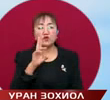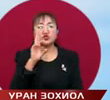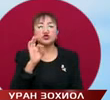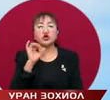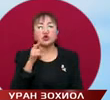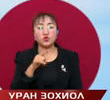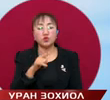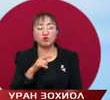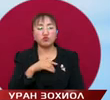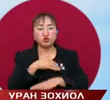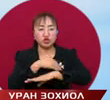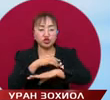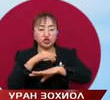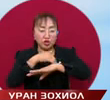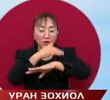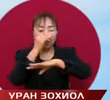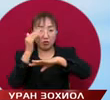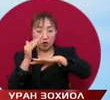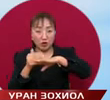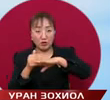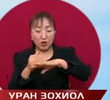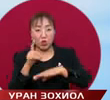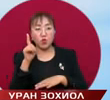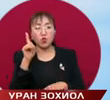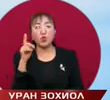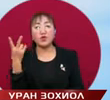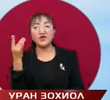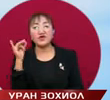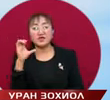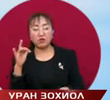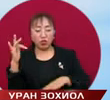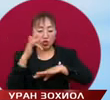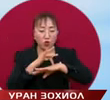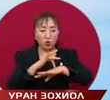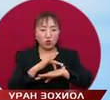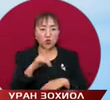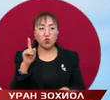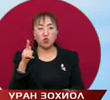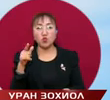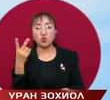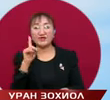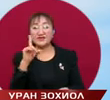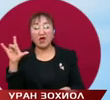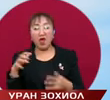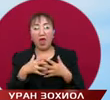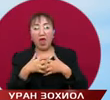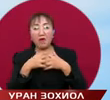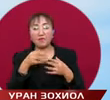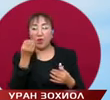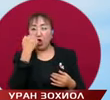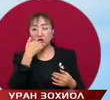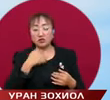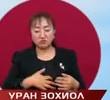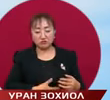толгоо хүйс зарим юмны гол төвийг эзэлсэн зүйл гүзээ хэвгч амтны эзсэн юмыг агуулдаг